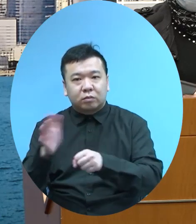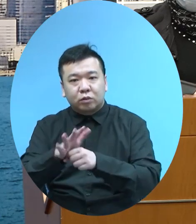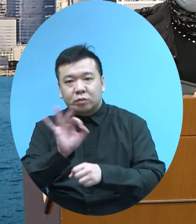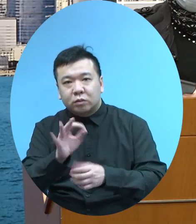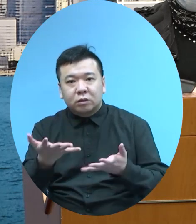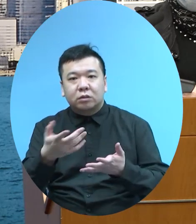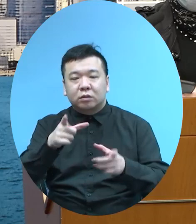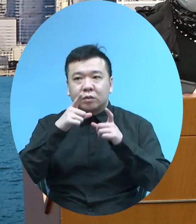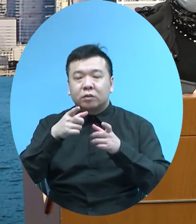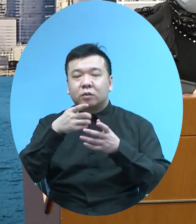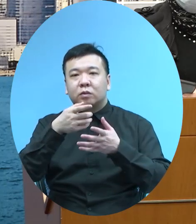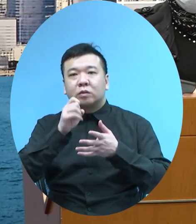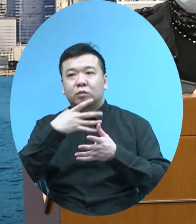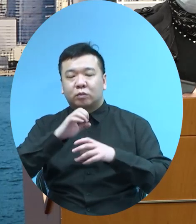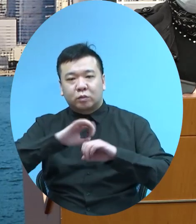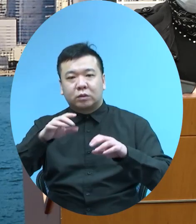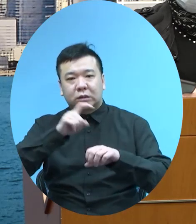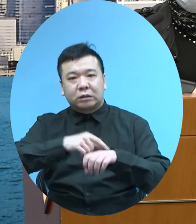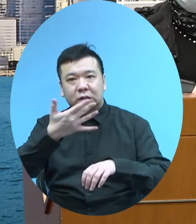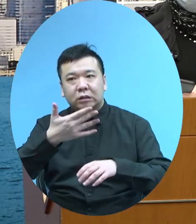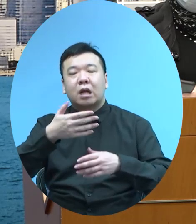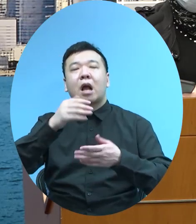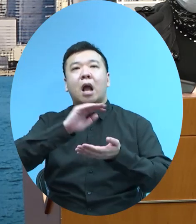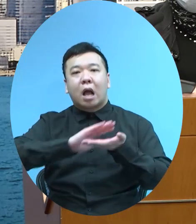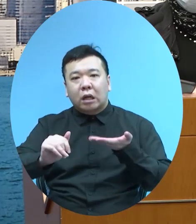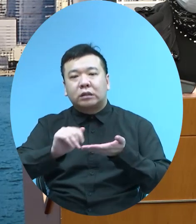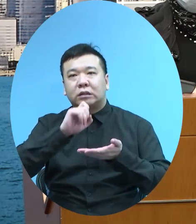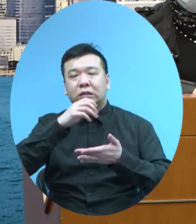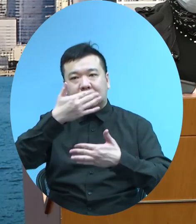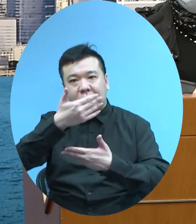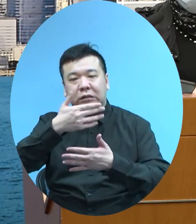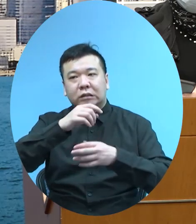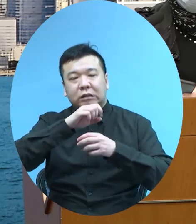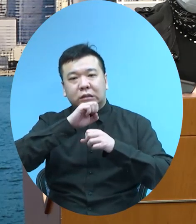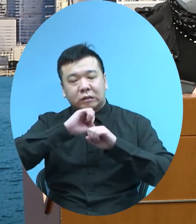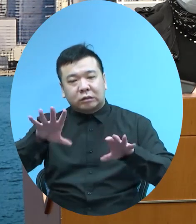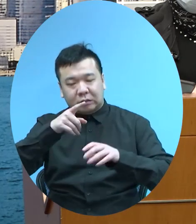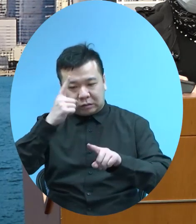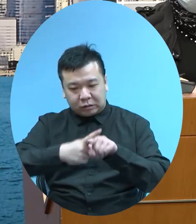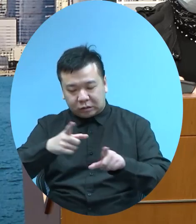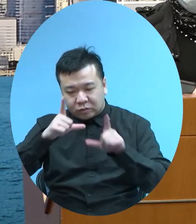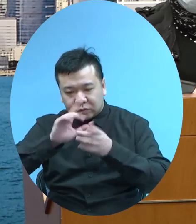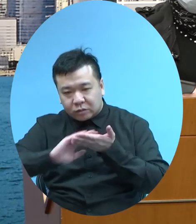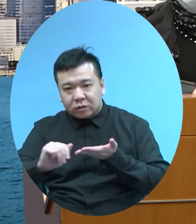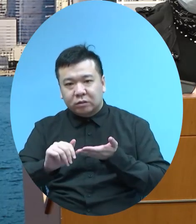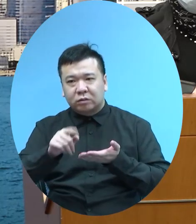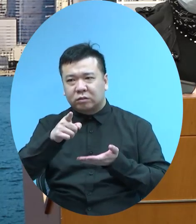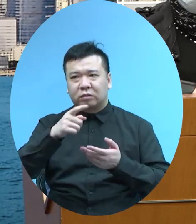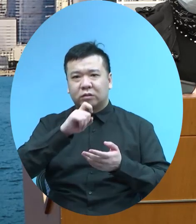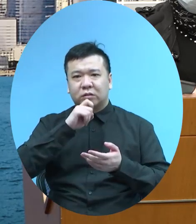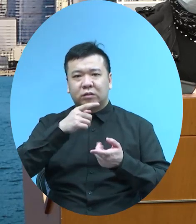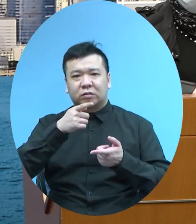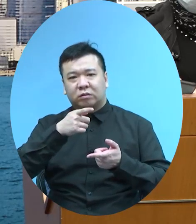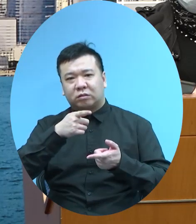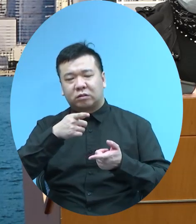可以話到俾市民聽，究竟幾時你可以俾多一個具體同埋正式嘅回覆我哋咧？可唔可以唔好再帶記者